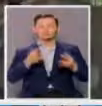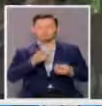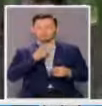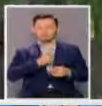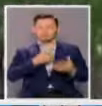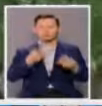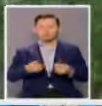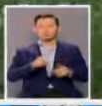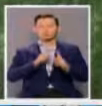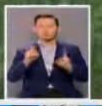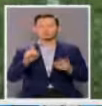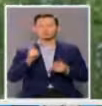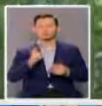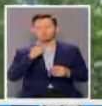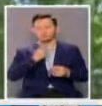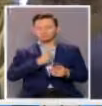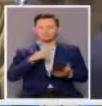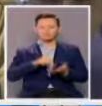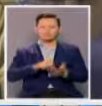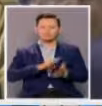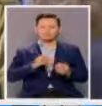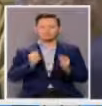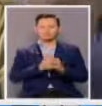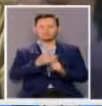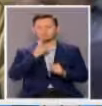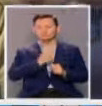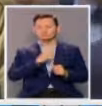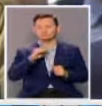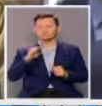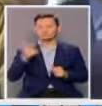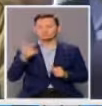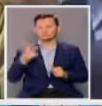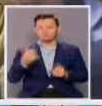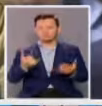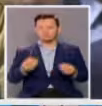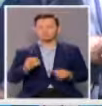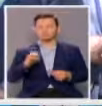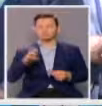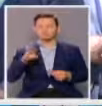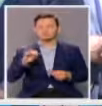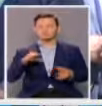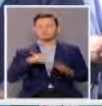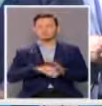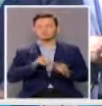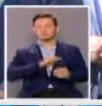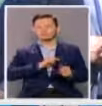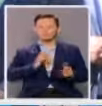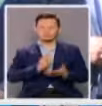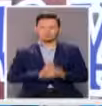жауынгерлері үшін де ерекше. Интернационалдық борышын атқарған 15 ауған жауынгері бүгінде Ембі Мұнайгаз акционерлік қоғамында еңбек